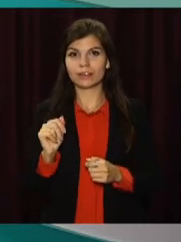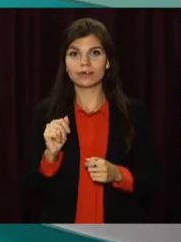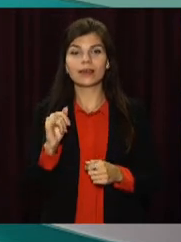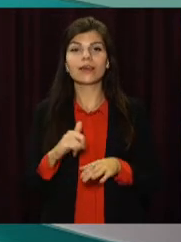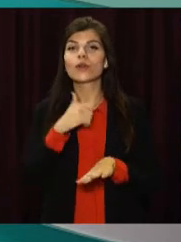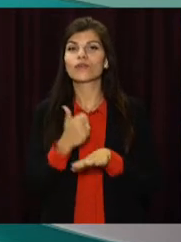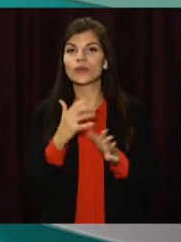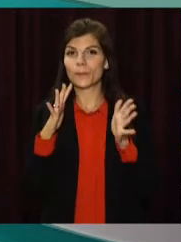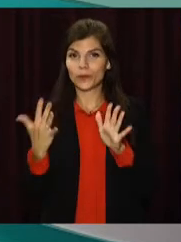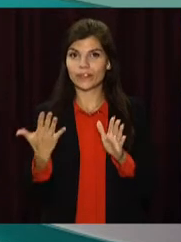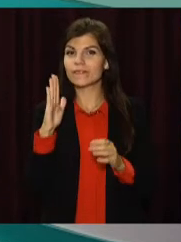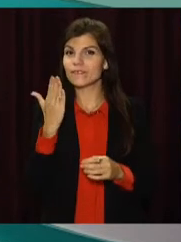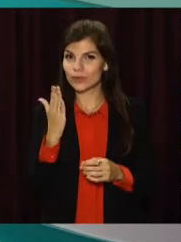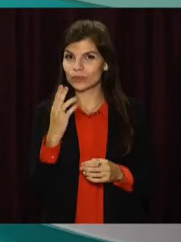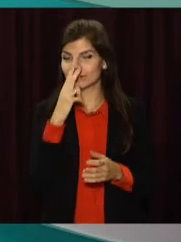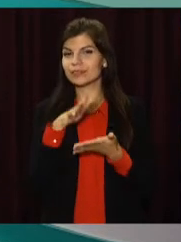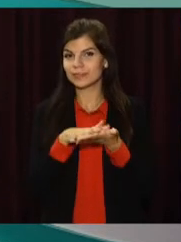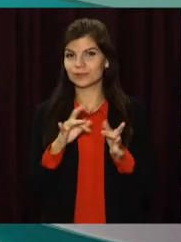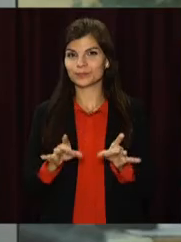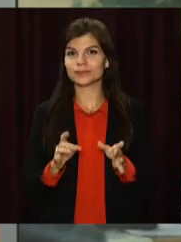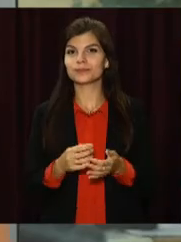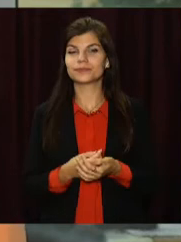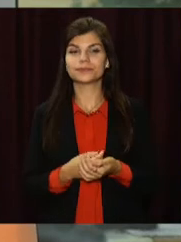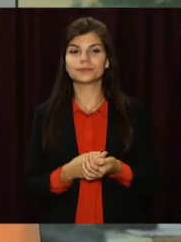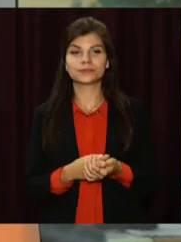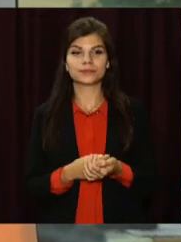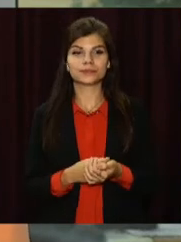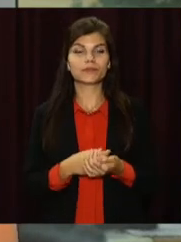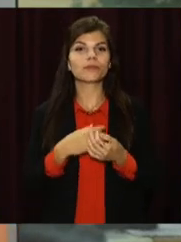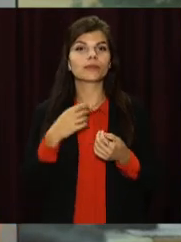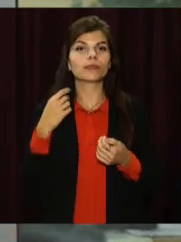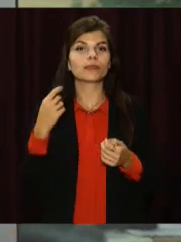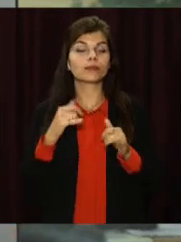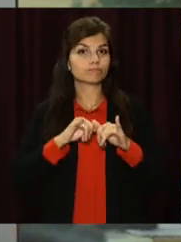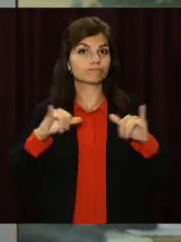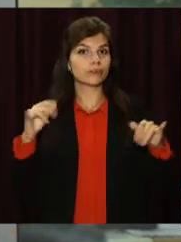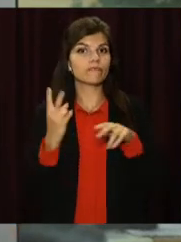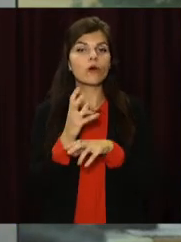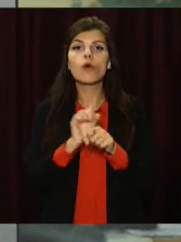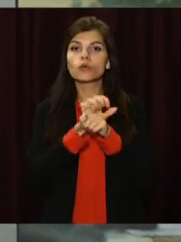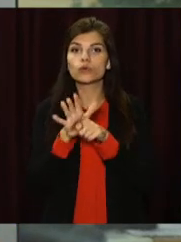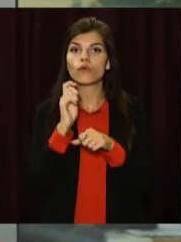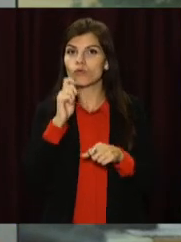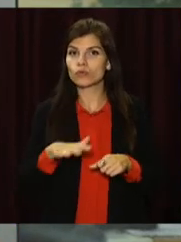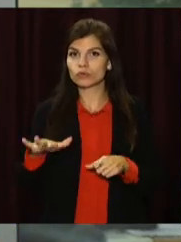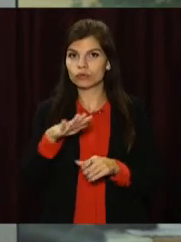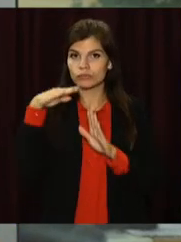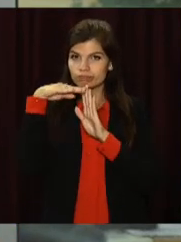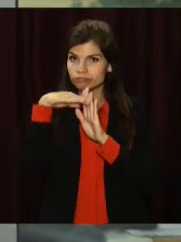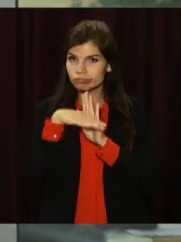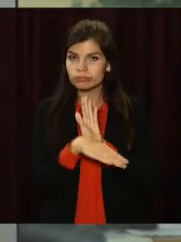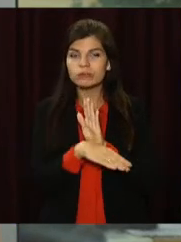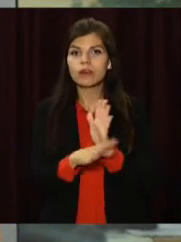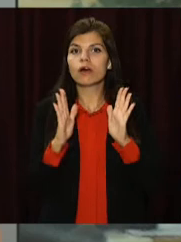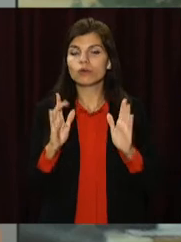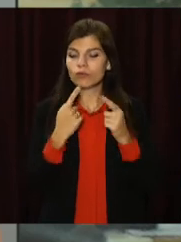Пуговкіна. І про головні події вівторка дивіться далі. Ріст вдвічі. Ситуація з коронавірусом в Україні погіршується.